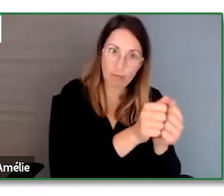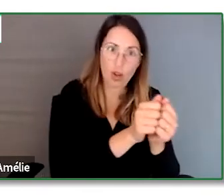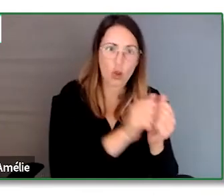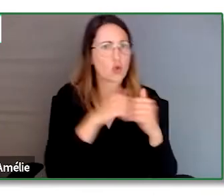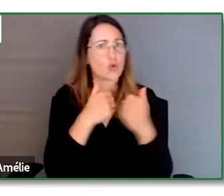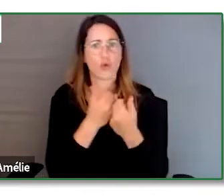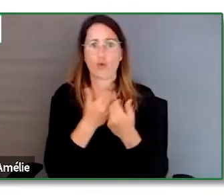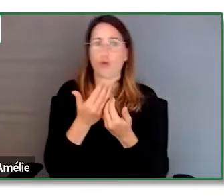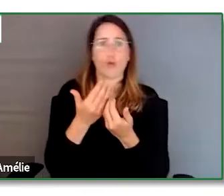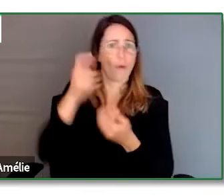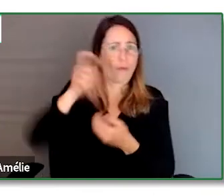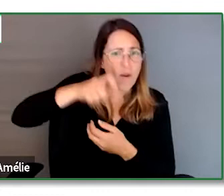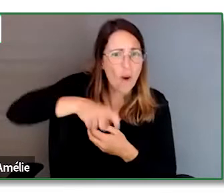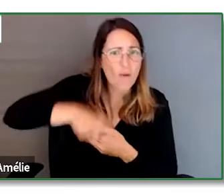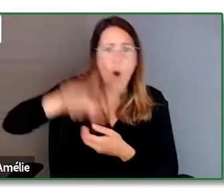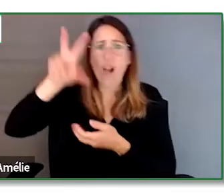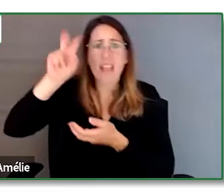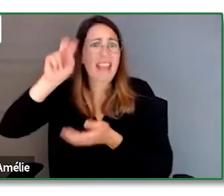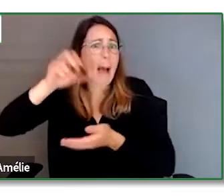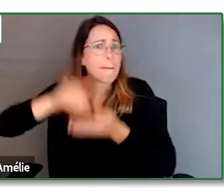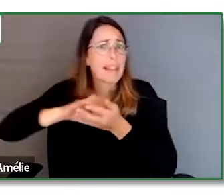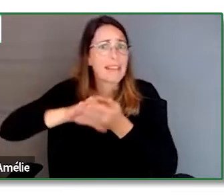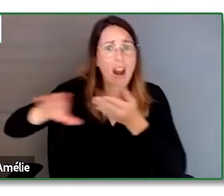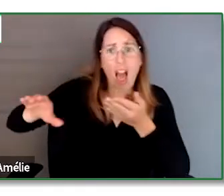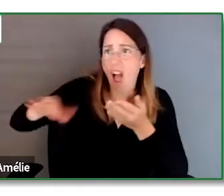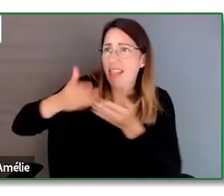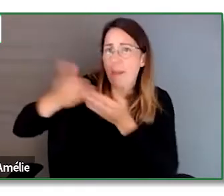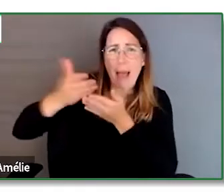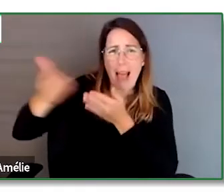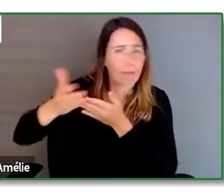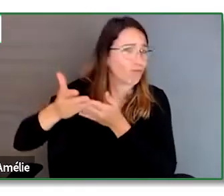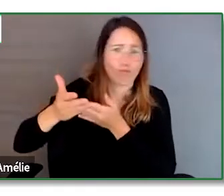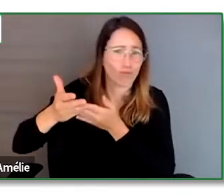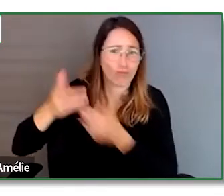facile de rendre les toilettes plus accessibles et